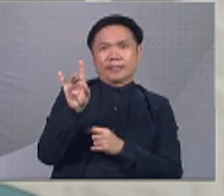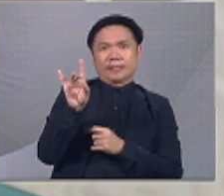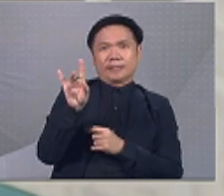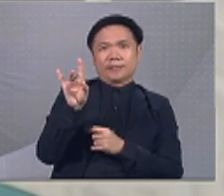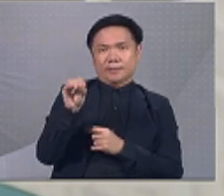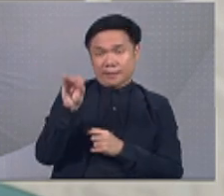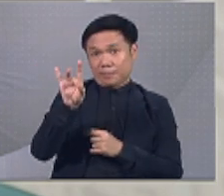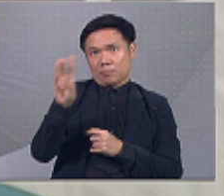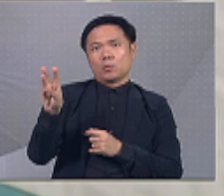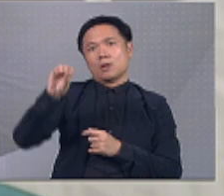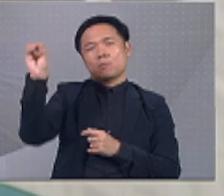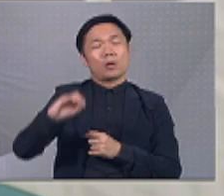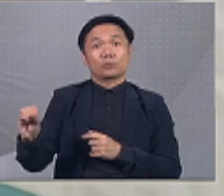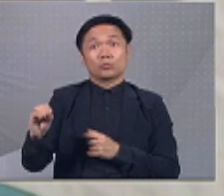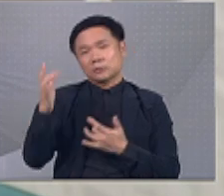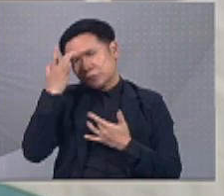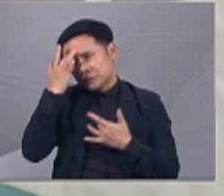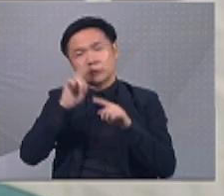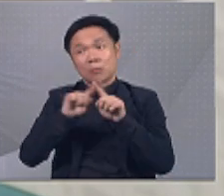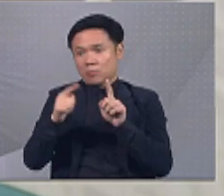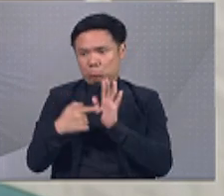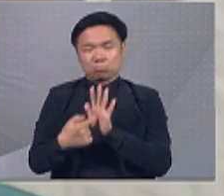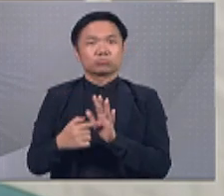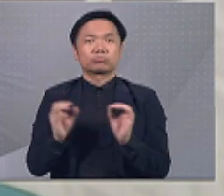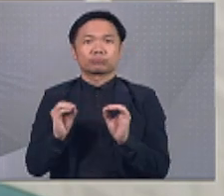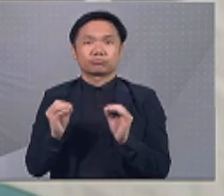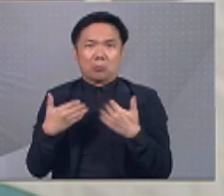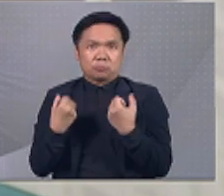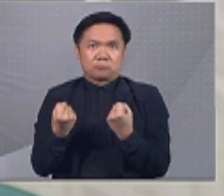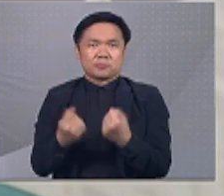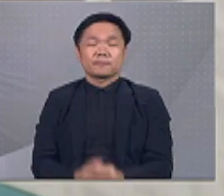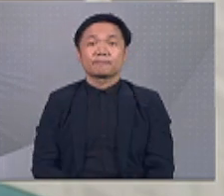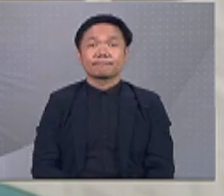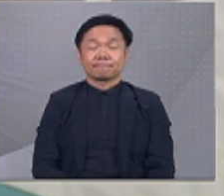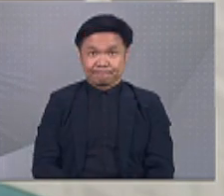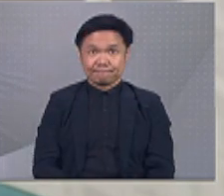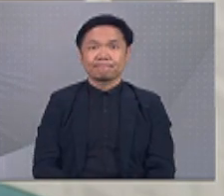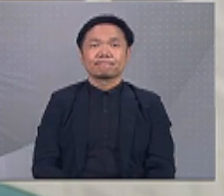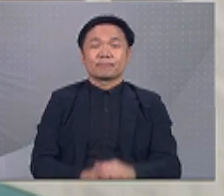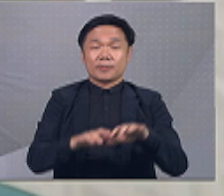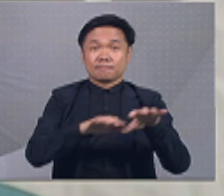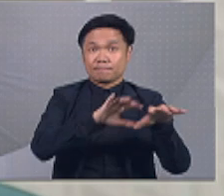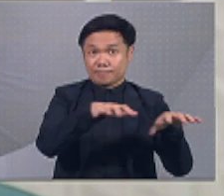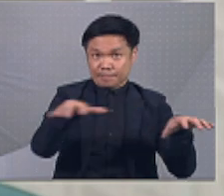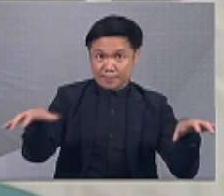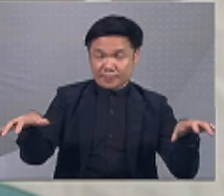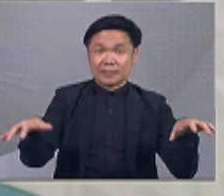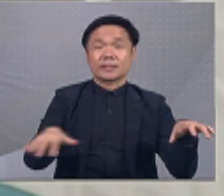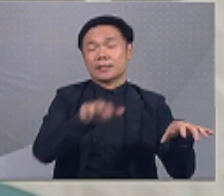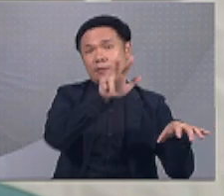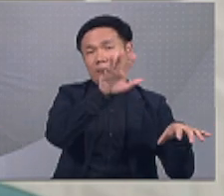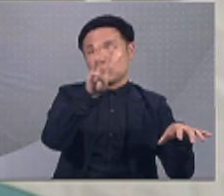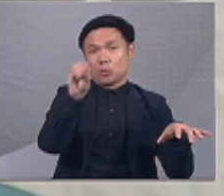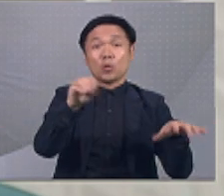8080 600 dimaklumkan saringan kuwi 19 di 360 pusat jagaan wa